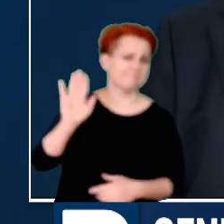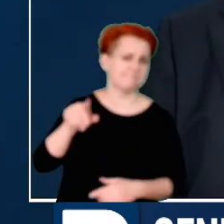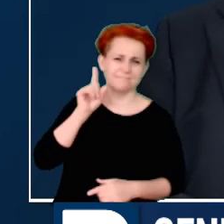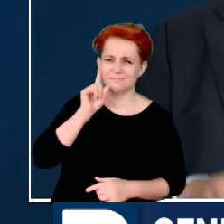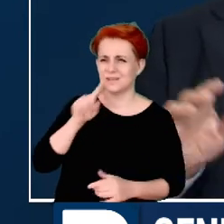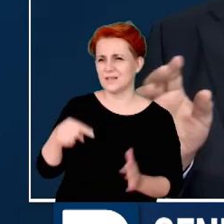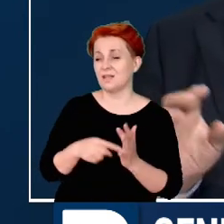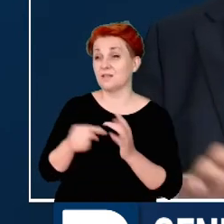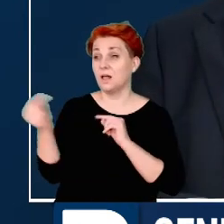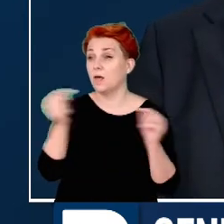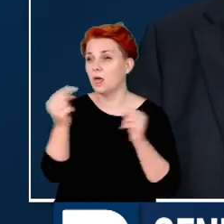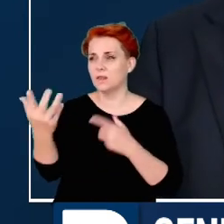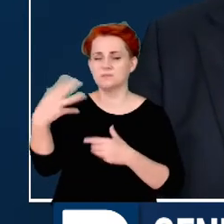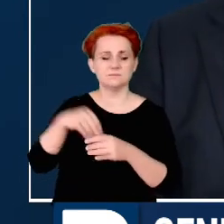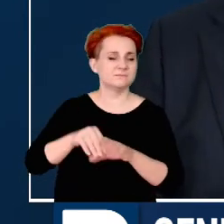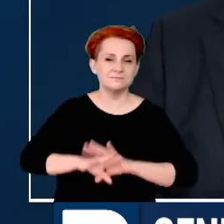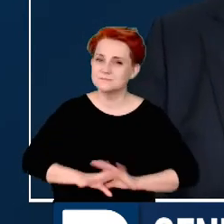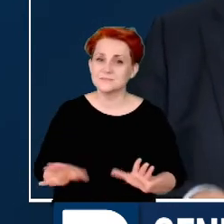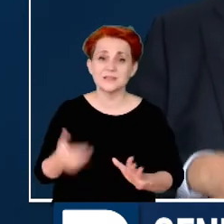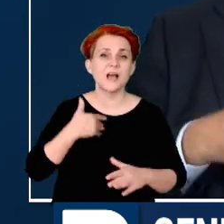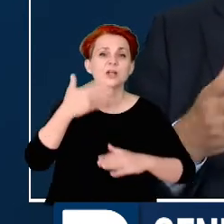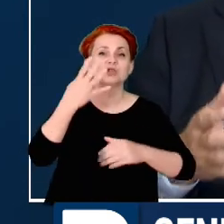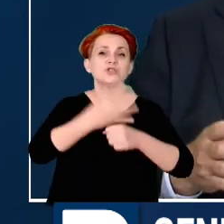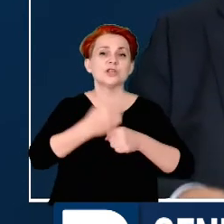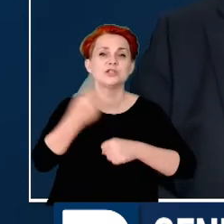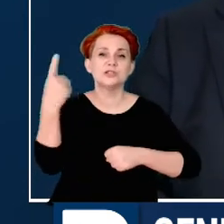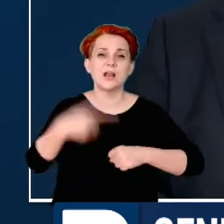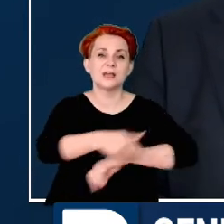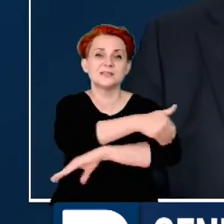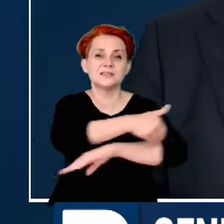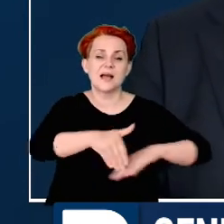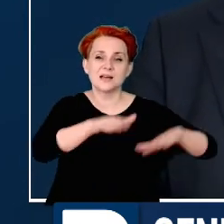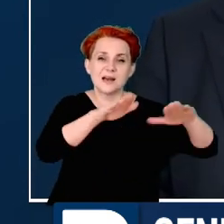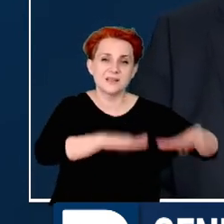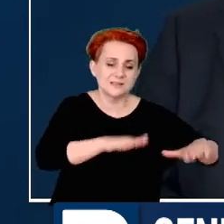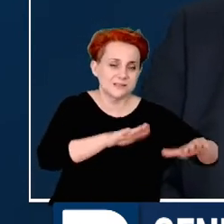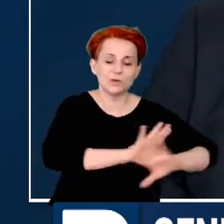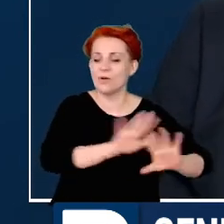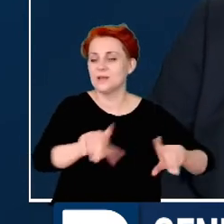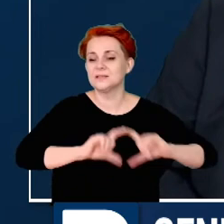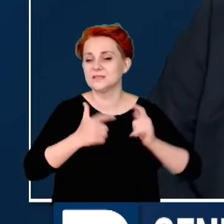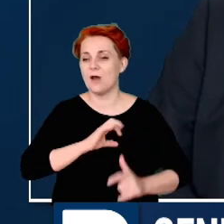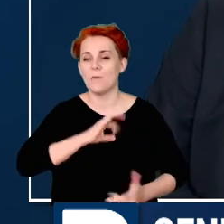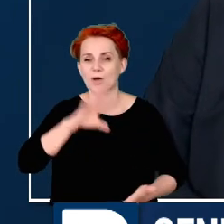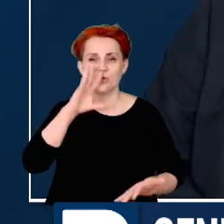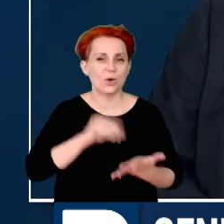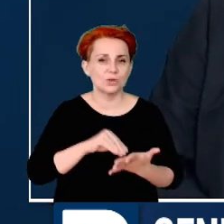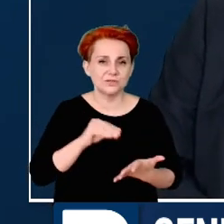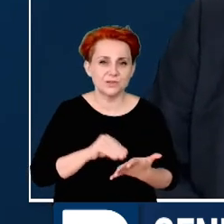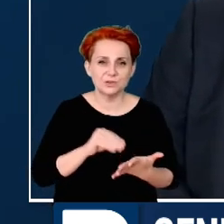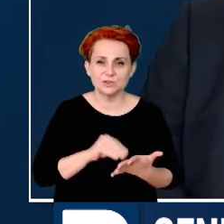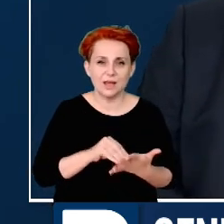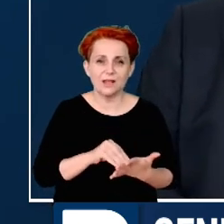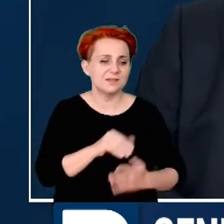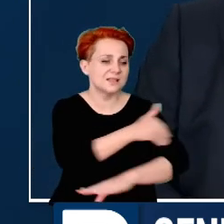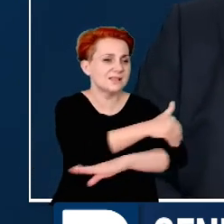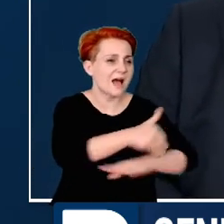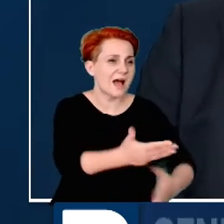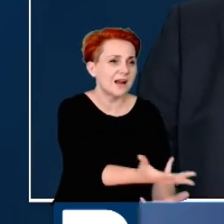się wdawać. Ja 40 lat spędziłem za granicą. Całe moje doświadczenie w zasadzie bierze się stamtąd i